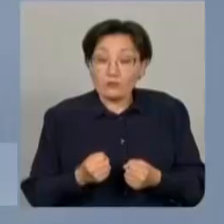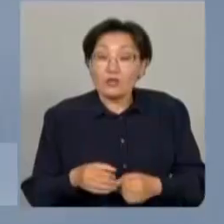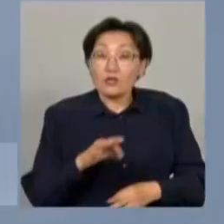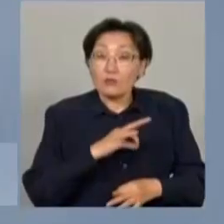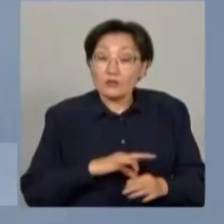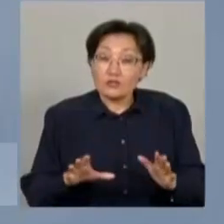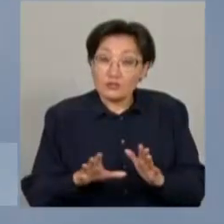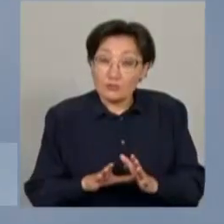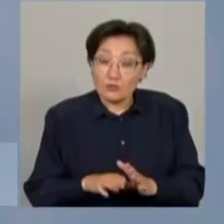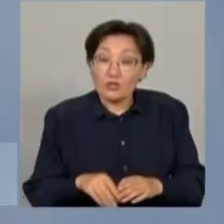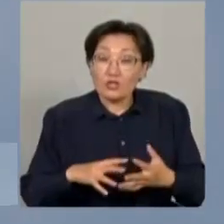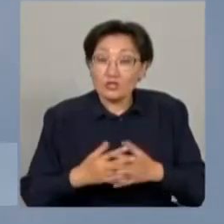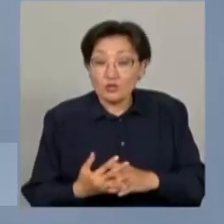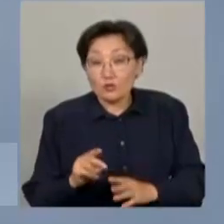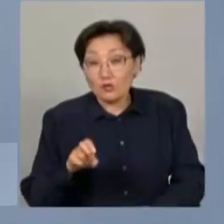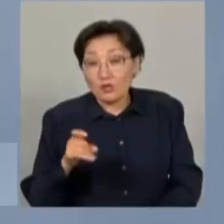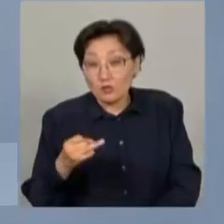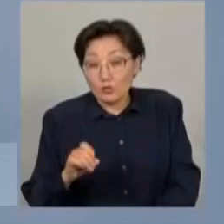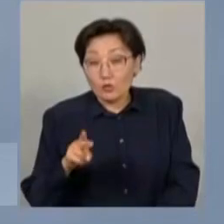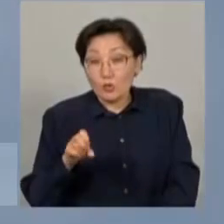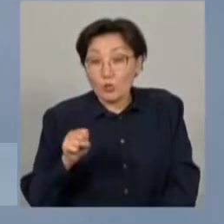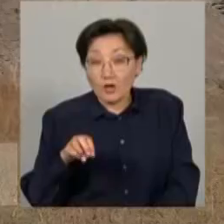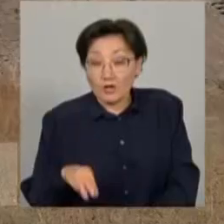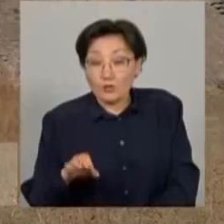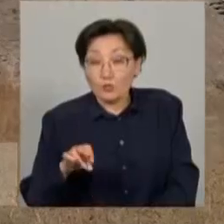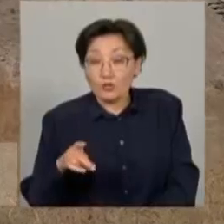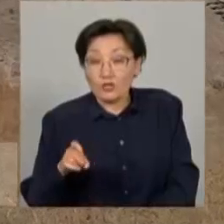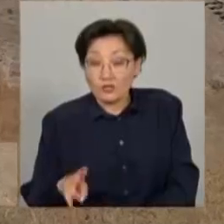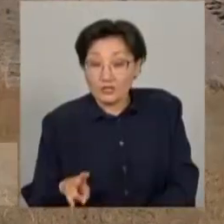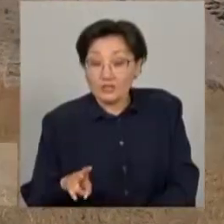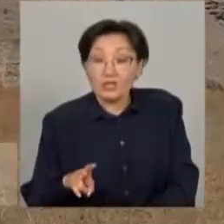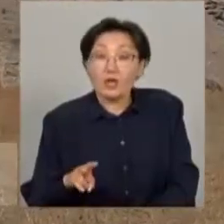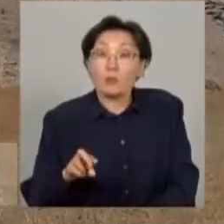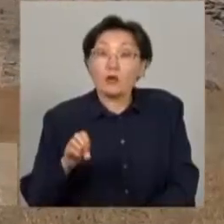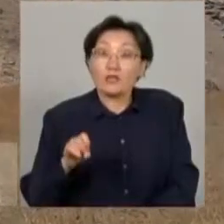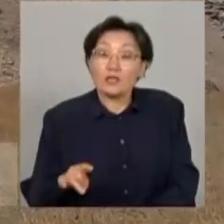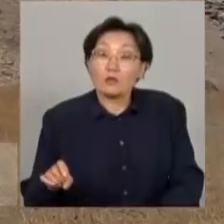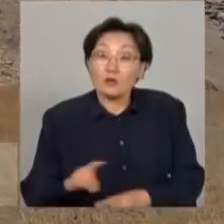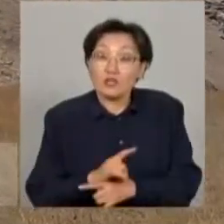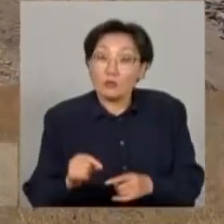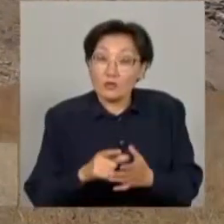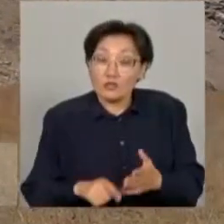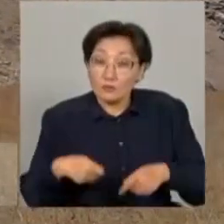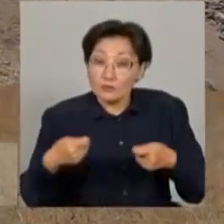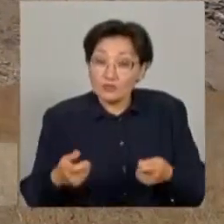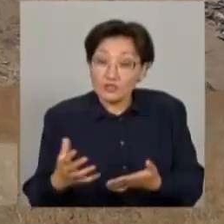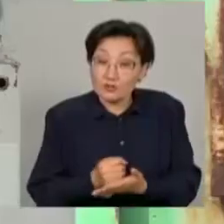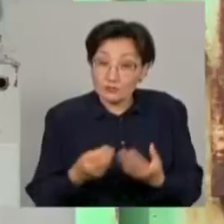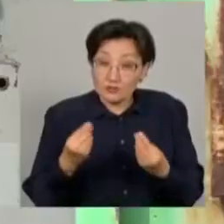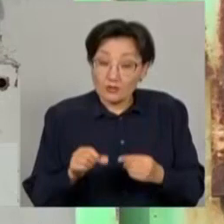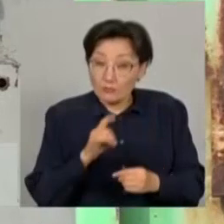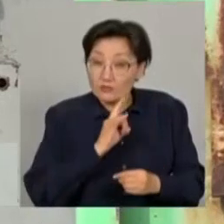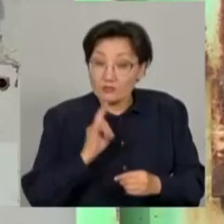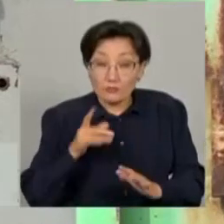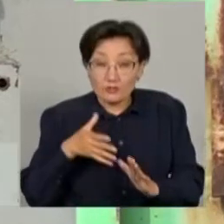потребленную электроэнергию от жителей сел Караой, Куат и Утигенбатыр, выдавая им подложные квитанции об оплате. Полученные деньги женщина